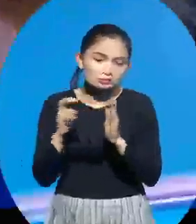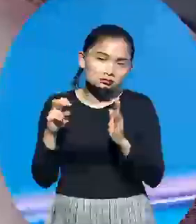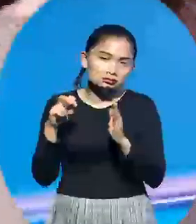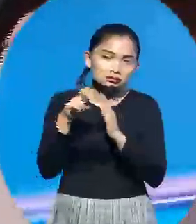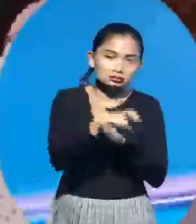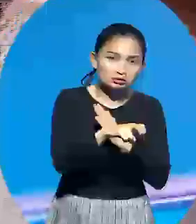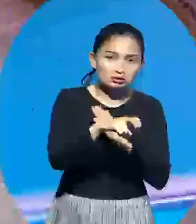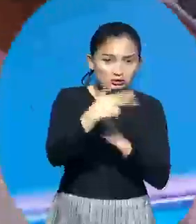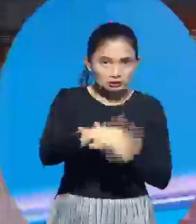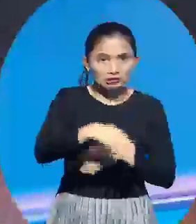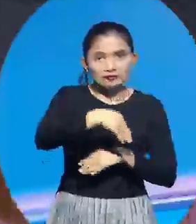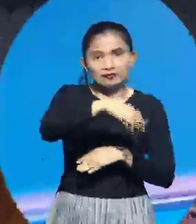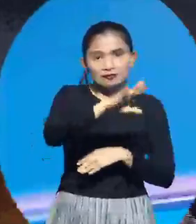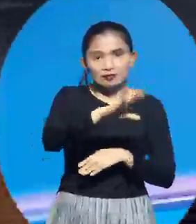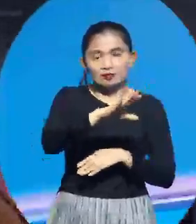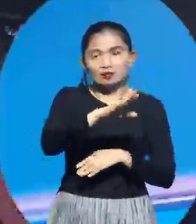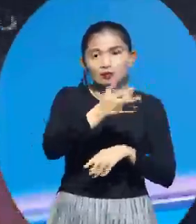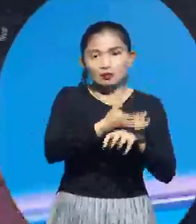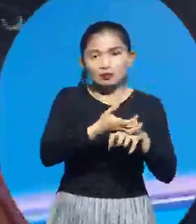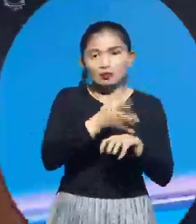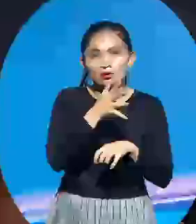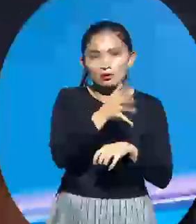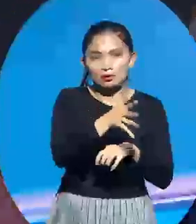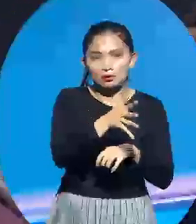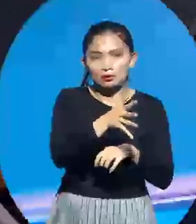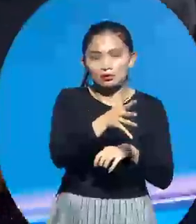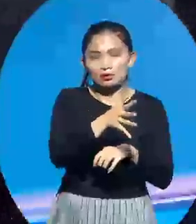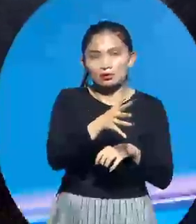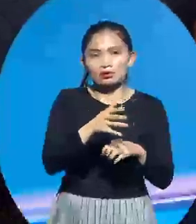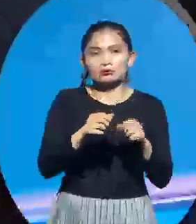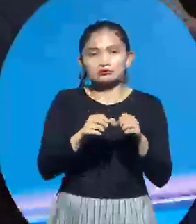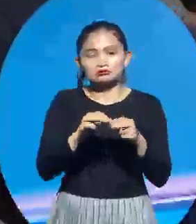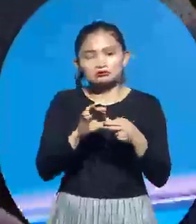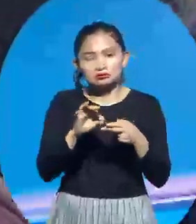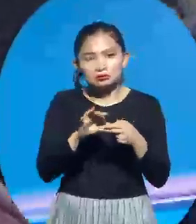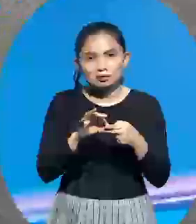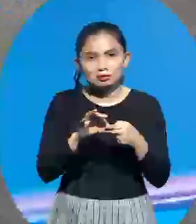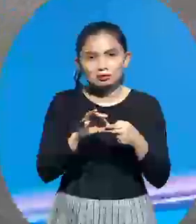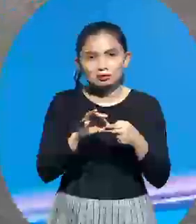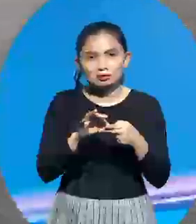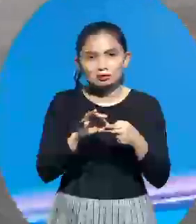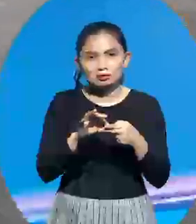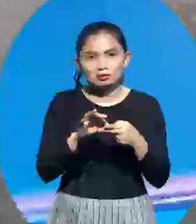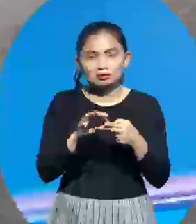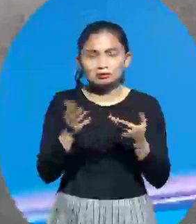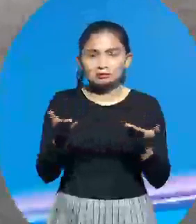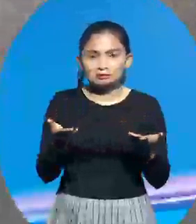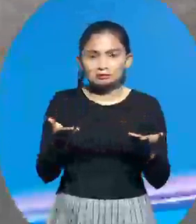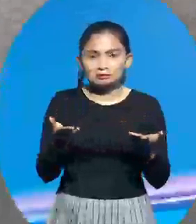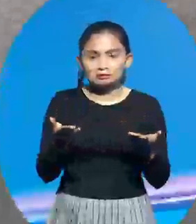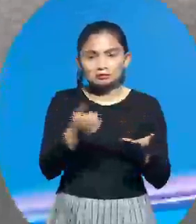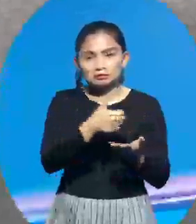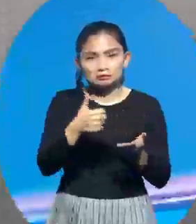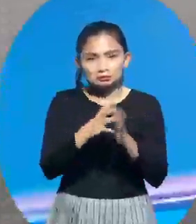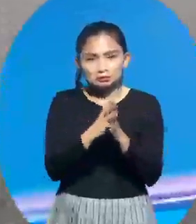lại, nhiều người phản đối bằng cách nằm dưới đất trên đường cao tốc xuyên Mỹ, nối liền Tacna của Peru và Arica của Chile. Hàng ngàn người